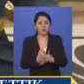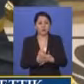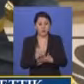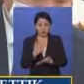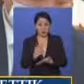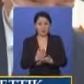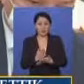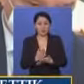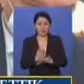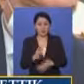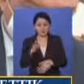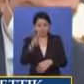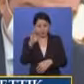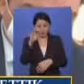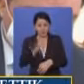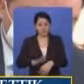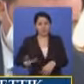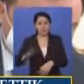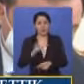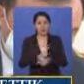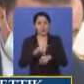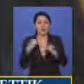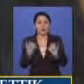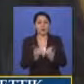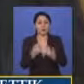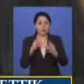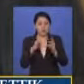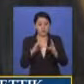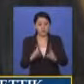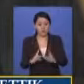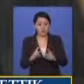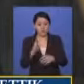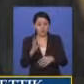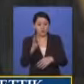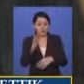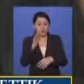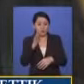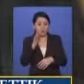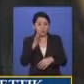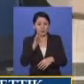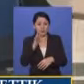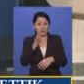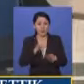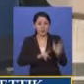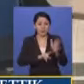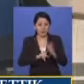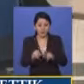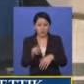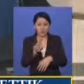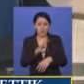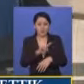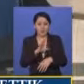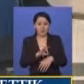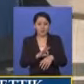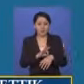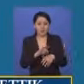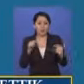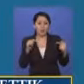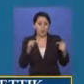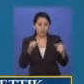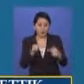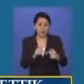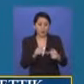қалыптасты. Елімізде карантин және төтенше жағдай режимі уақытылы енгізілді. Эпидемияға қарсы